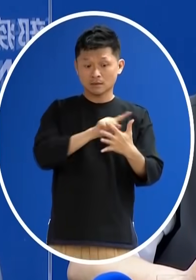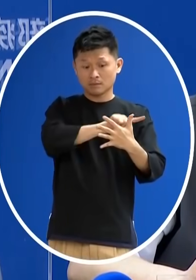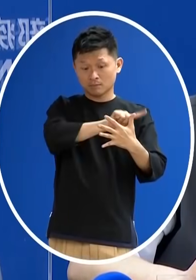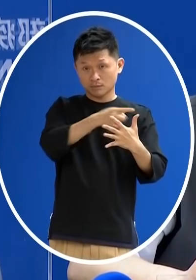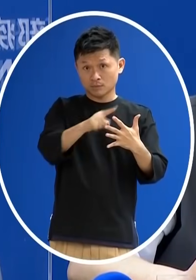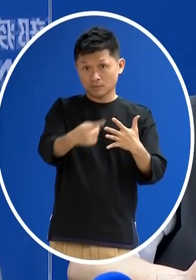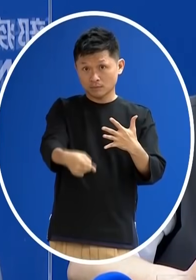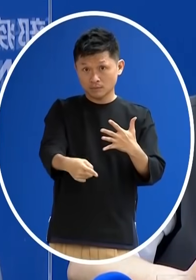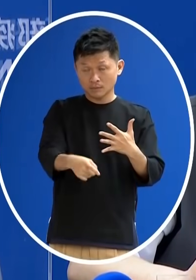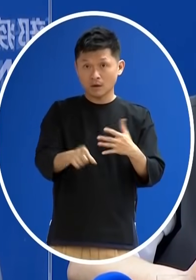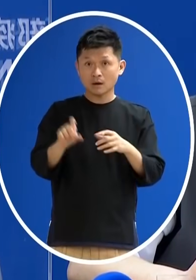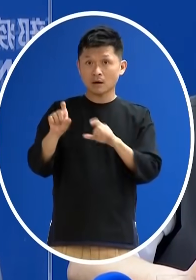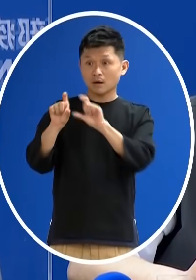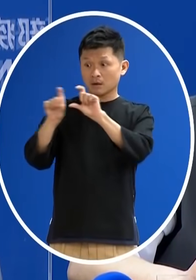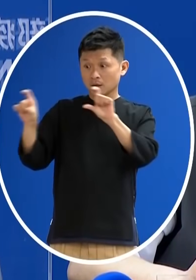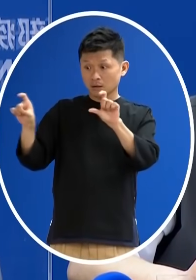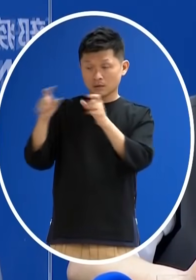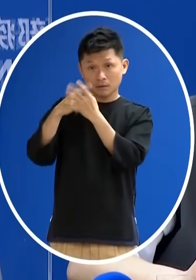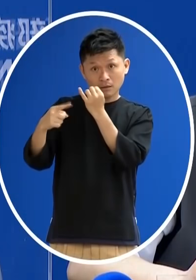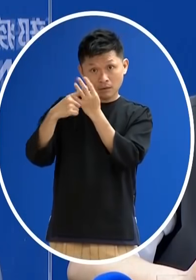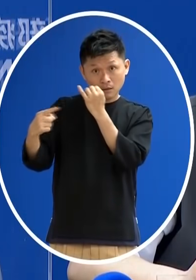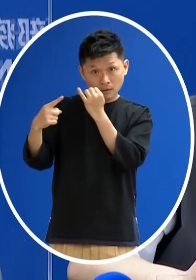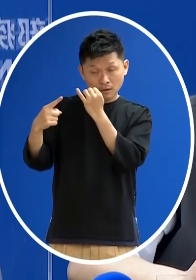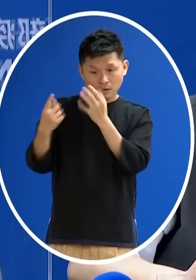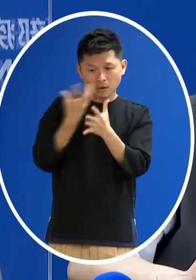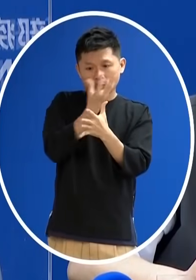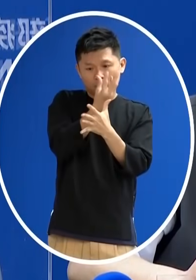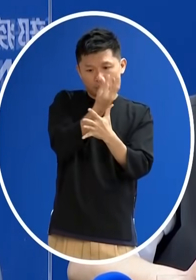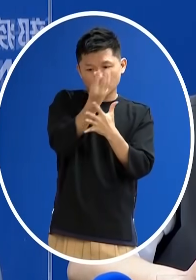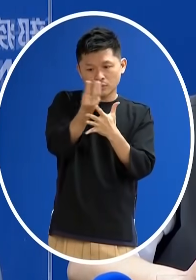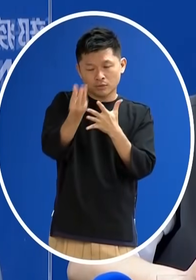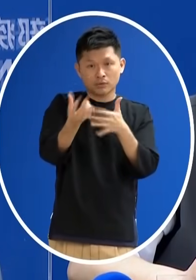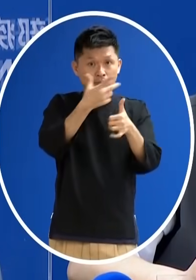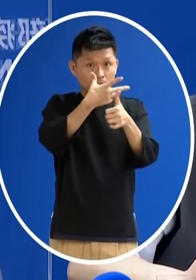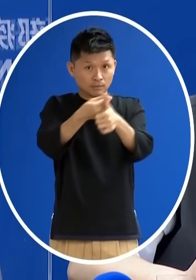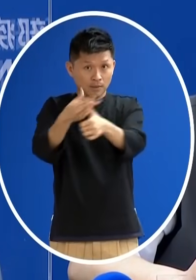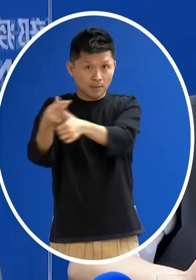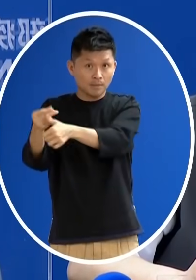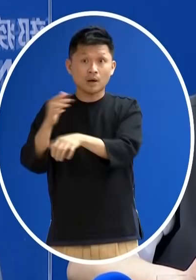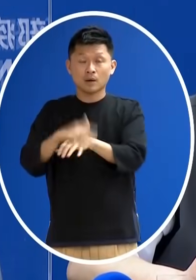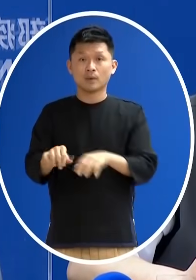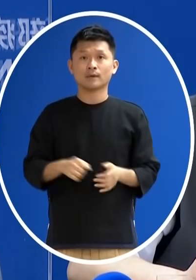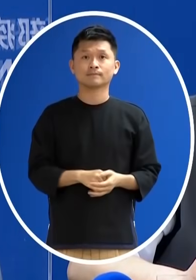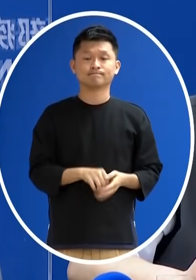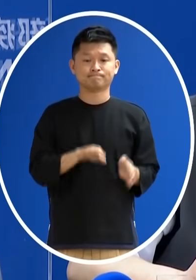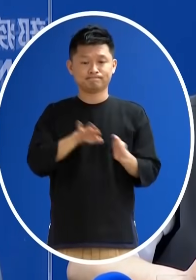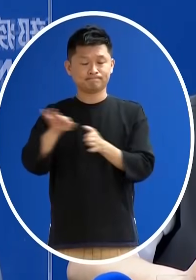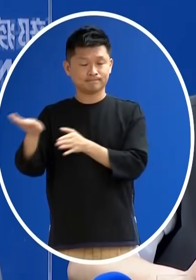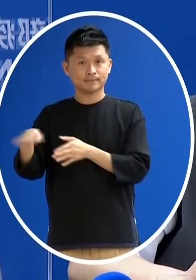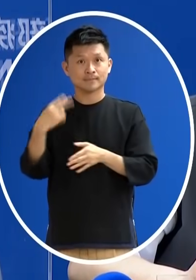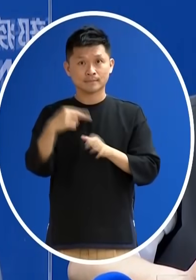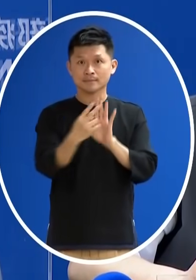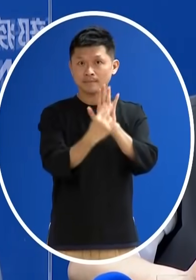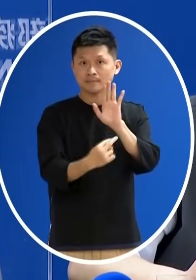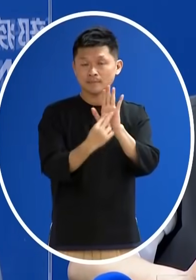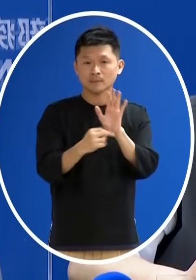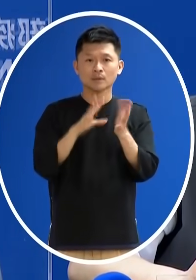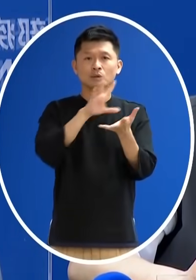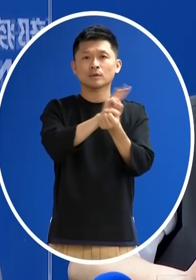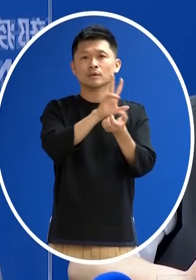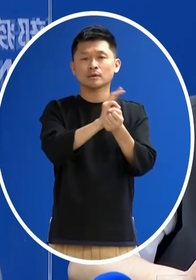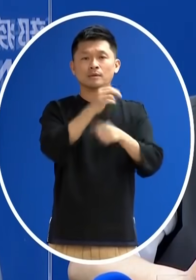照我们疫苗的数量来做施打。那另外我要特别说明一下，因为云林